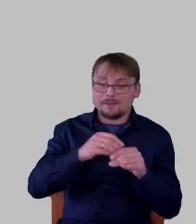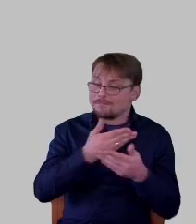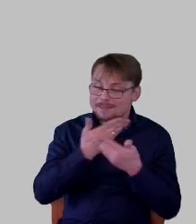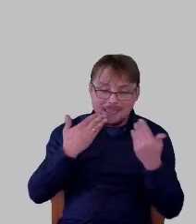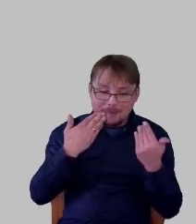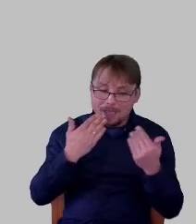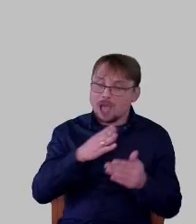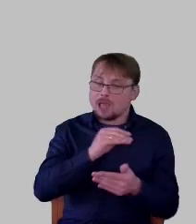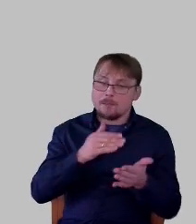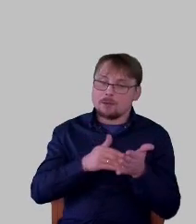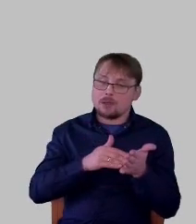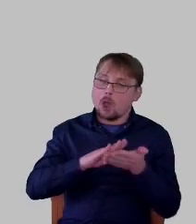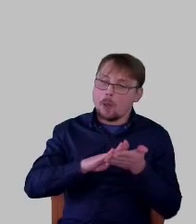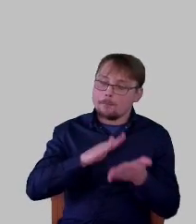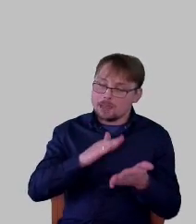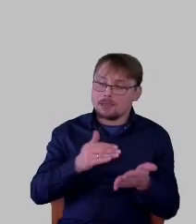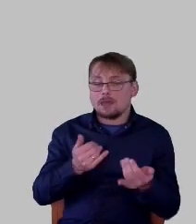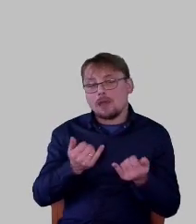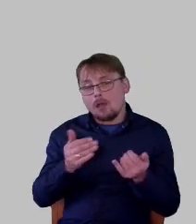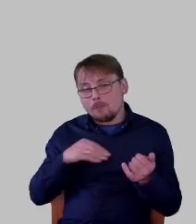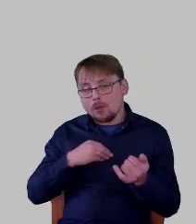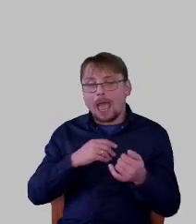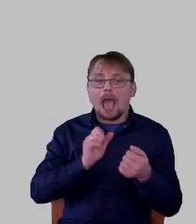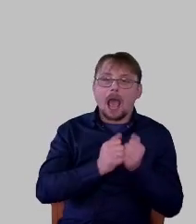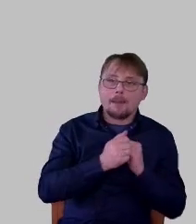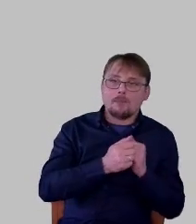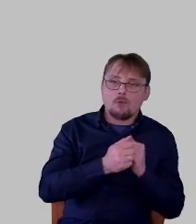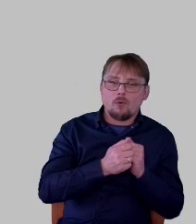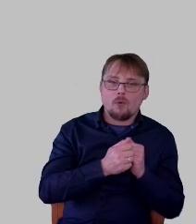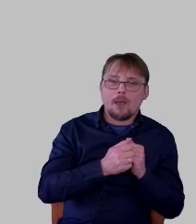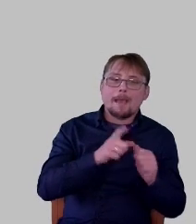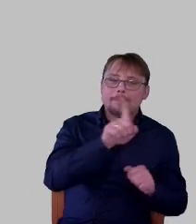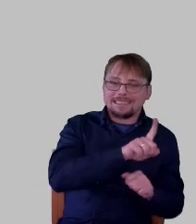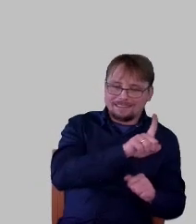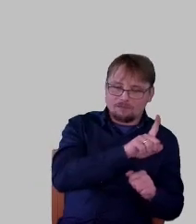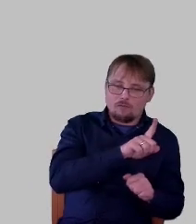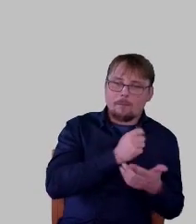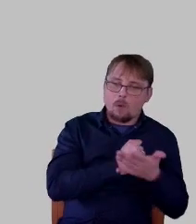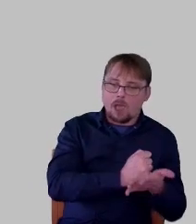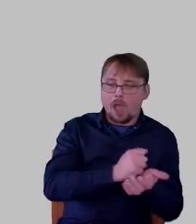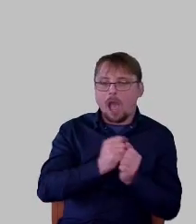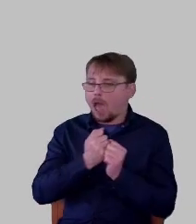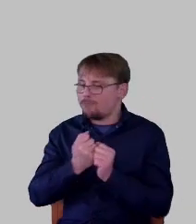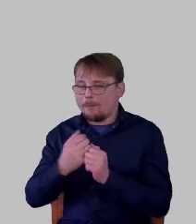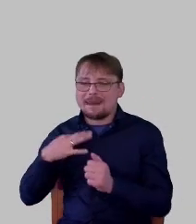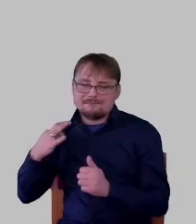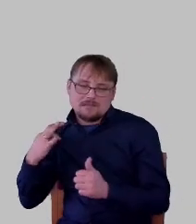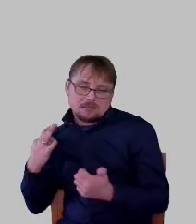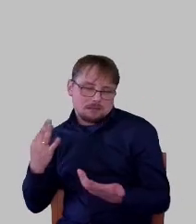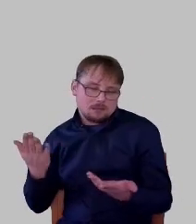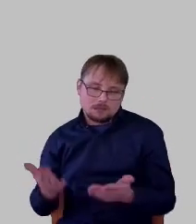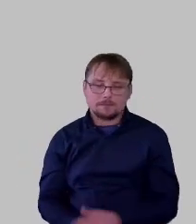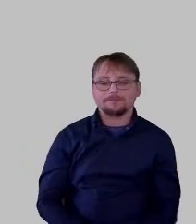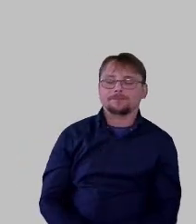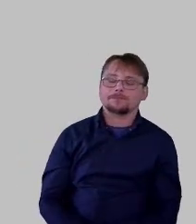oznacza, że może być to także opinia niepublicznej poradni psychologiczno-pedagogicznej. Zaznaczam tylko, że musi to być jednostka systemu oświaty, bo